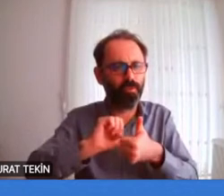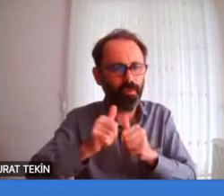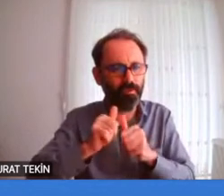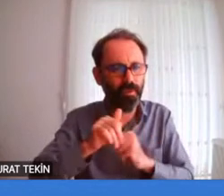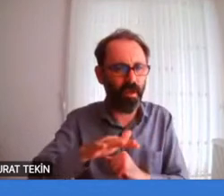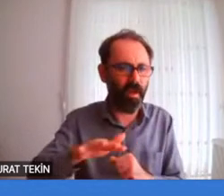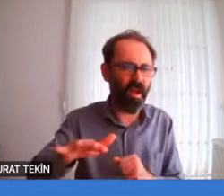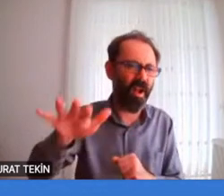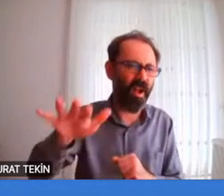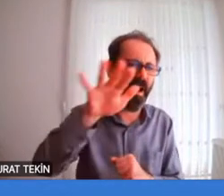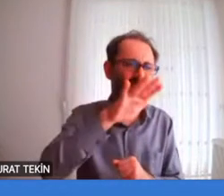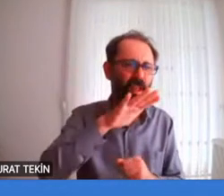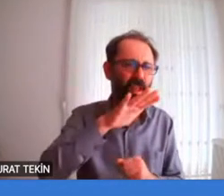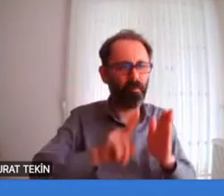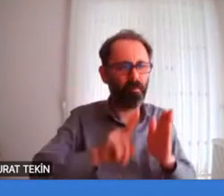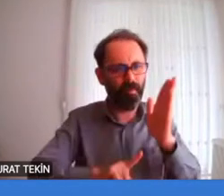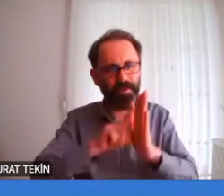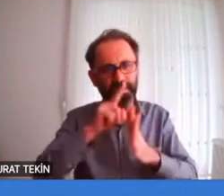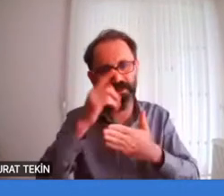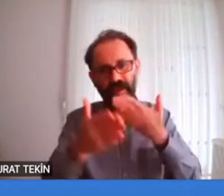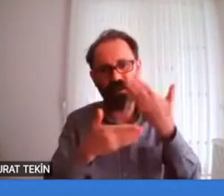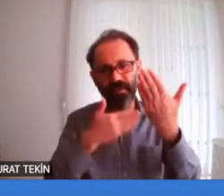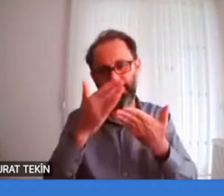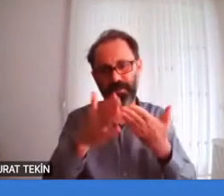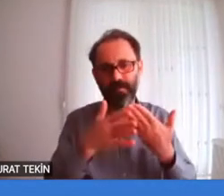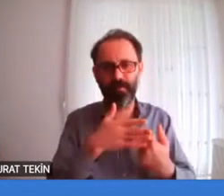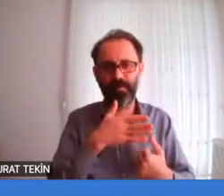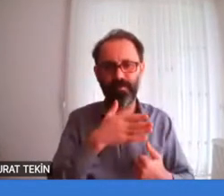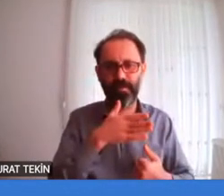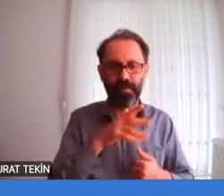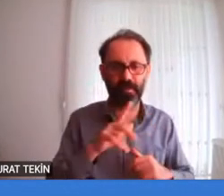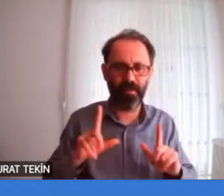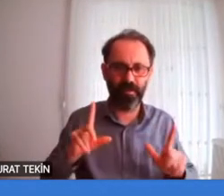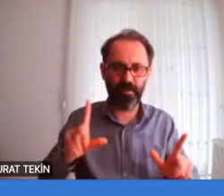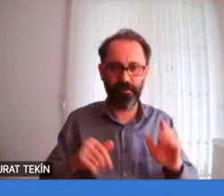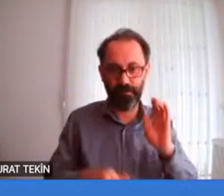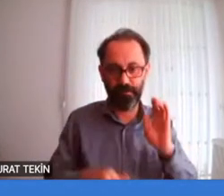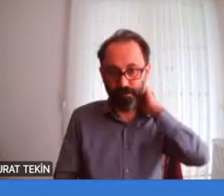anlatıyoruz. Başarılarımız da bunu tersinlemiş oluyor.